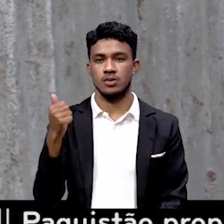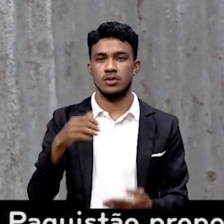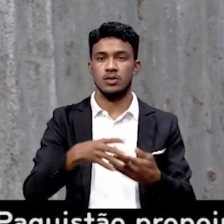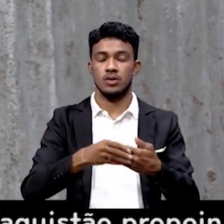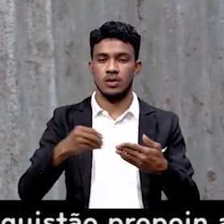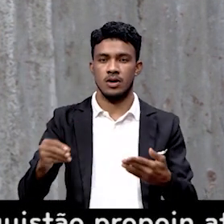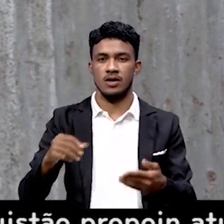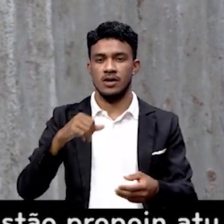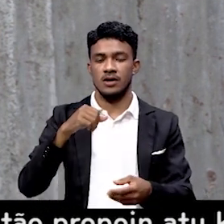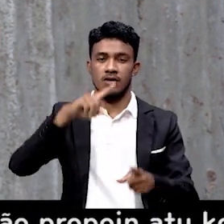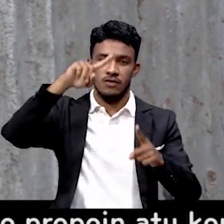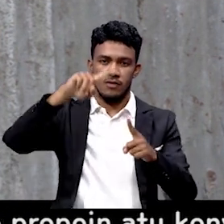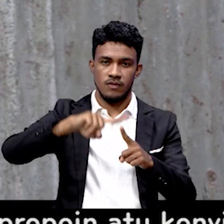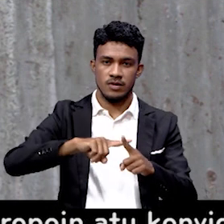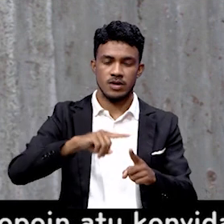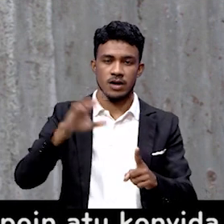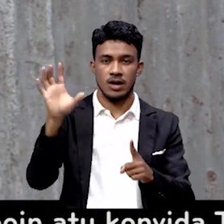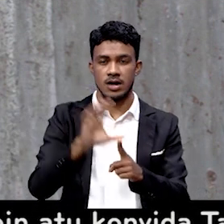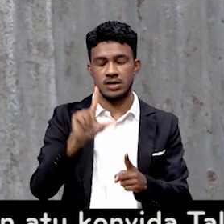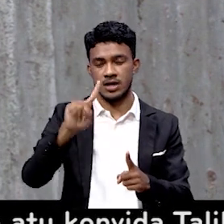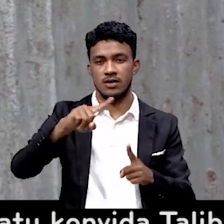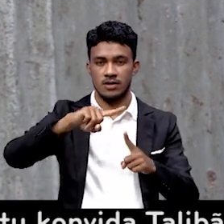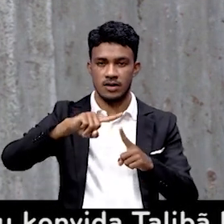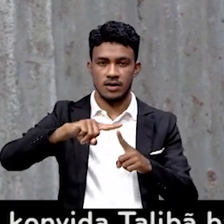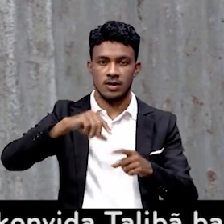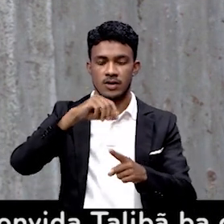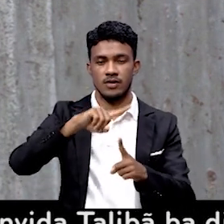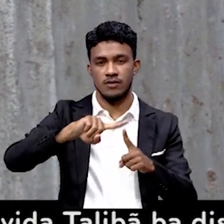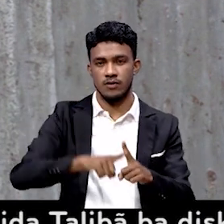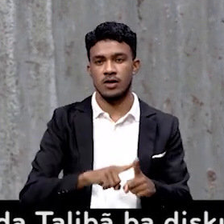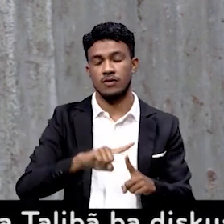ya fulang semester ida ya fulang ira semester fulang tolu arai ba